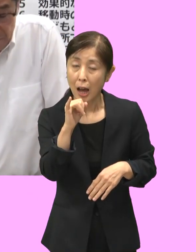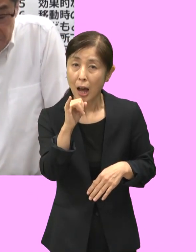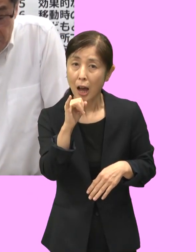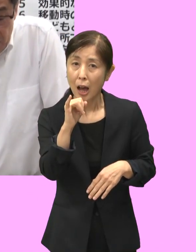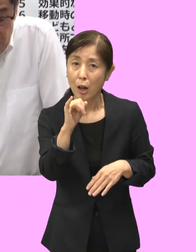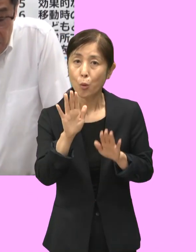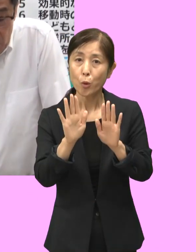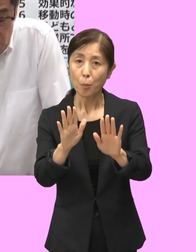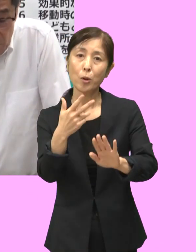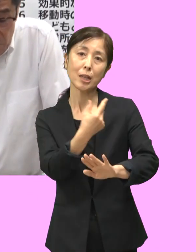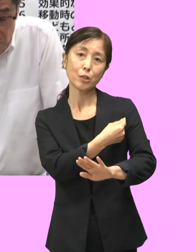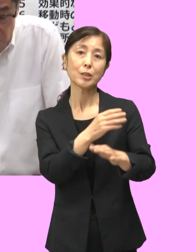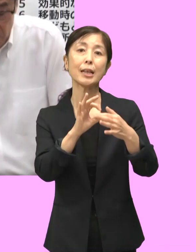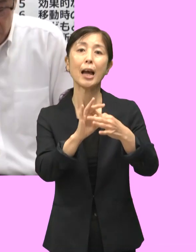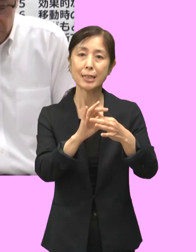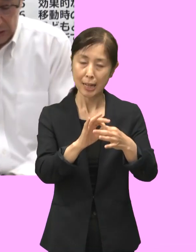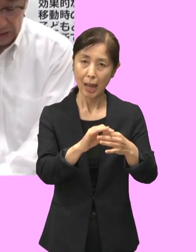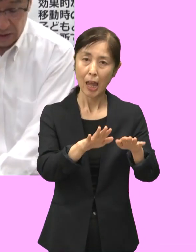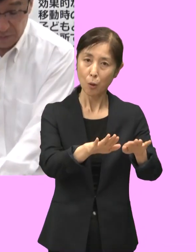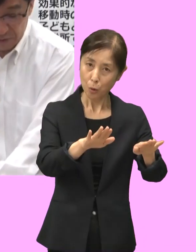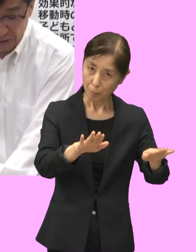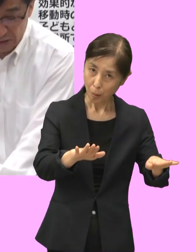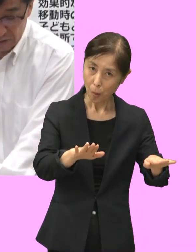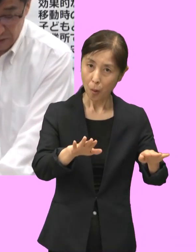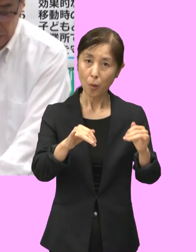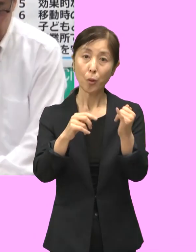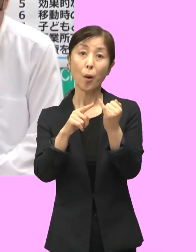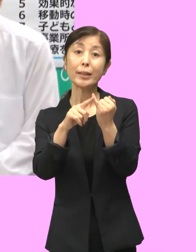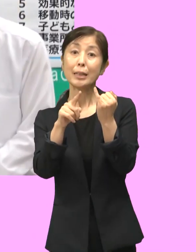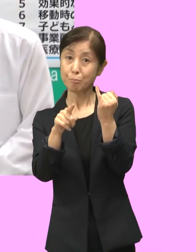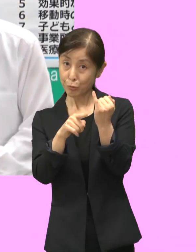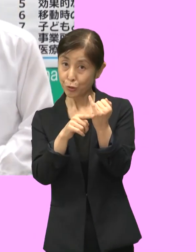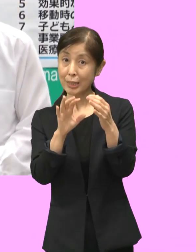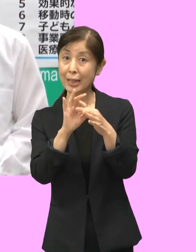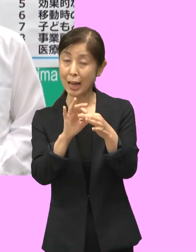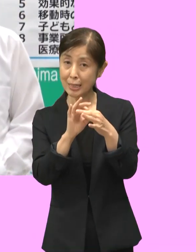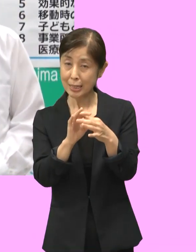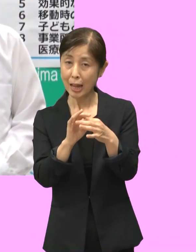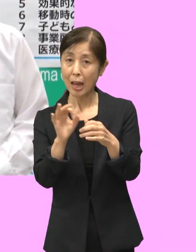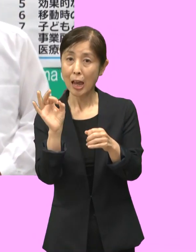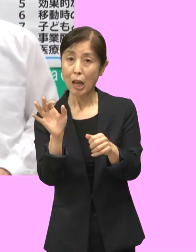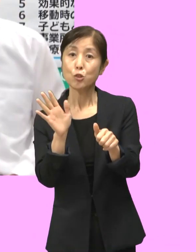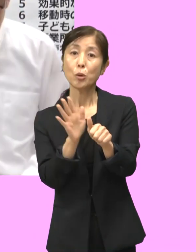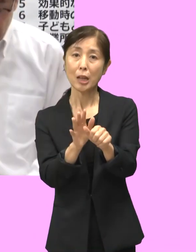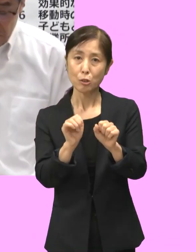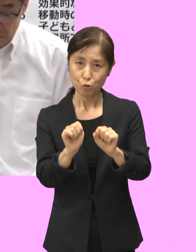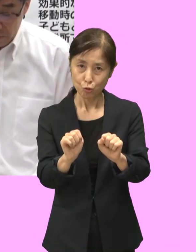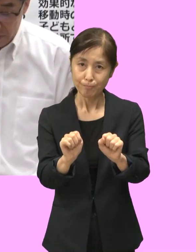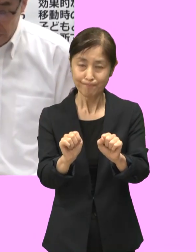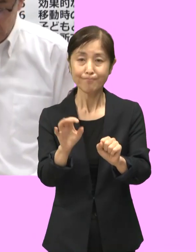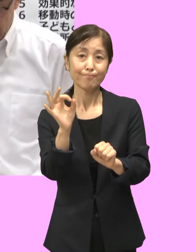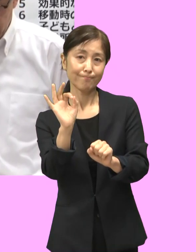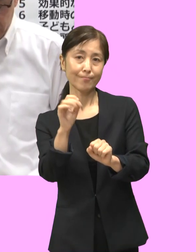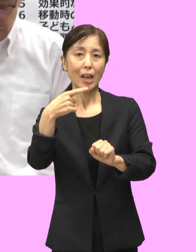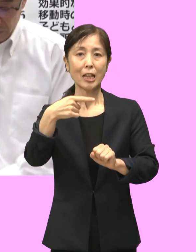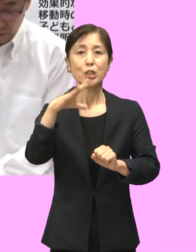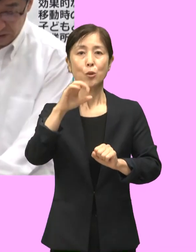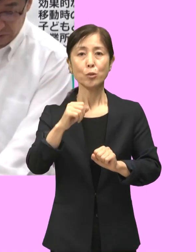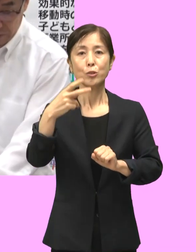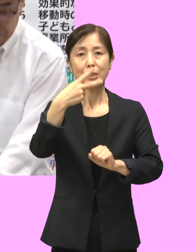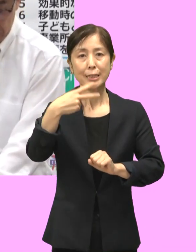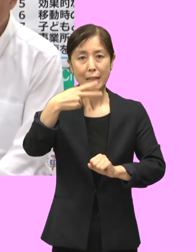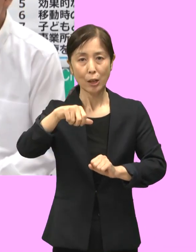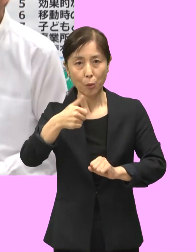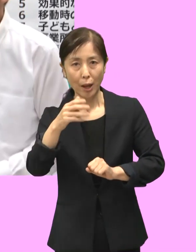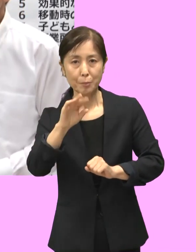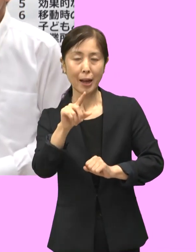して子どもと妊婦に関して助成をするというものでありまして、1億2500万円を計